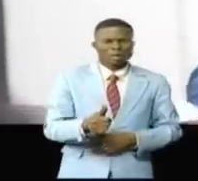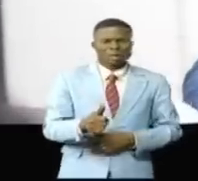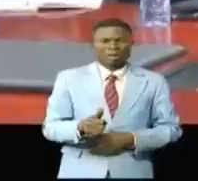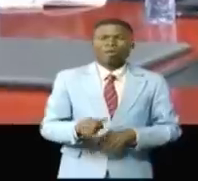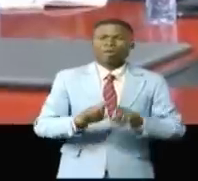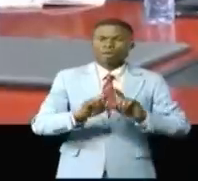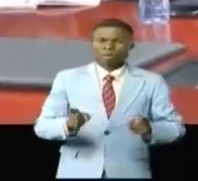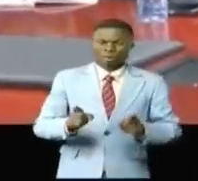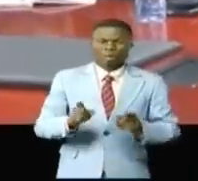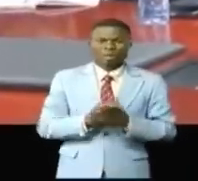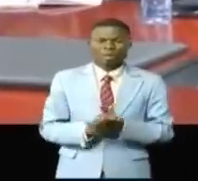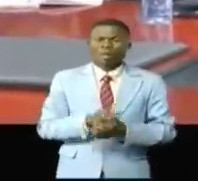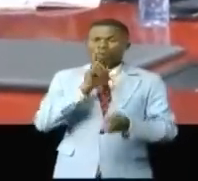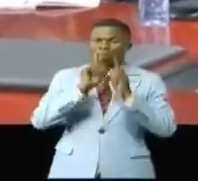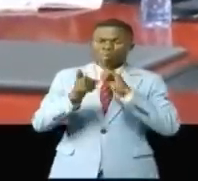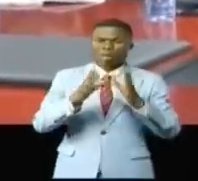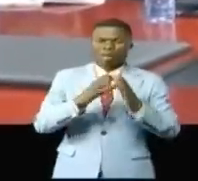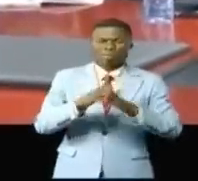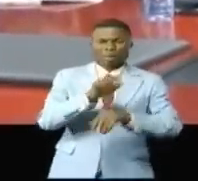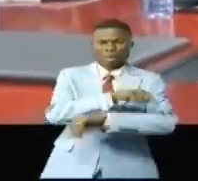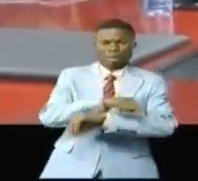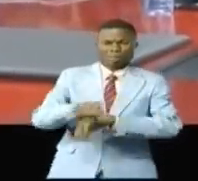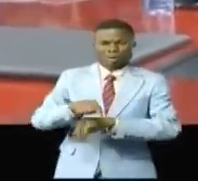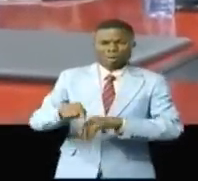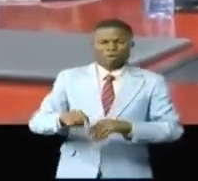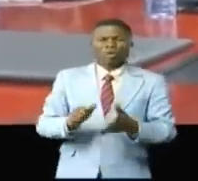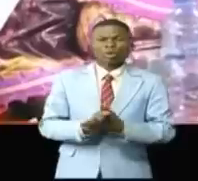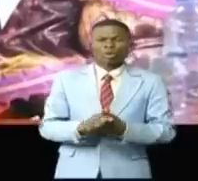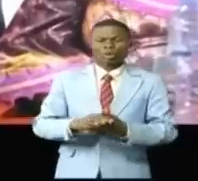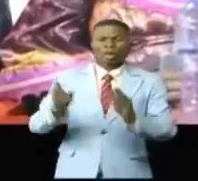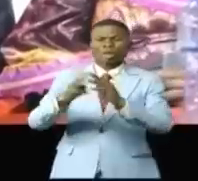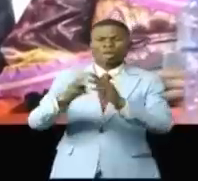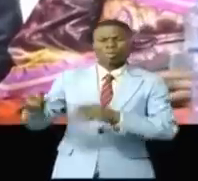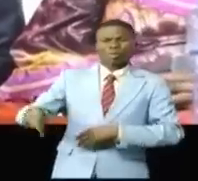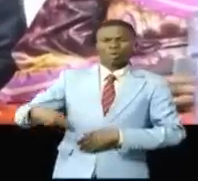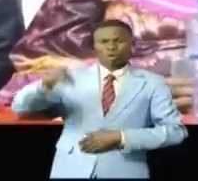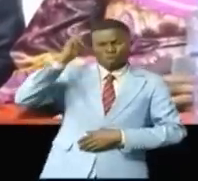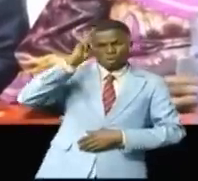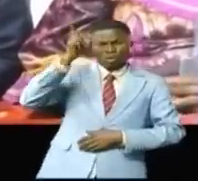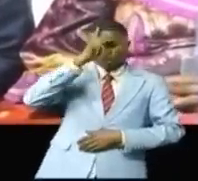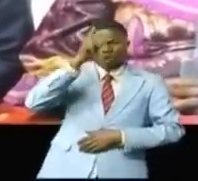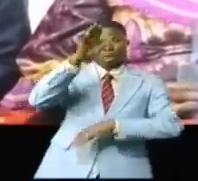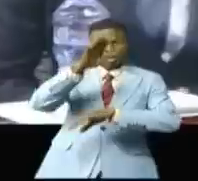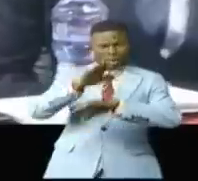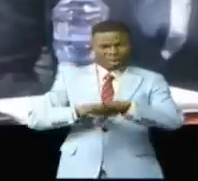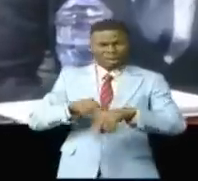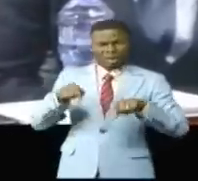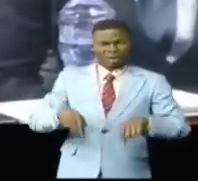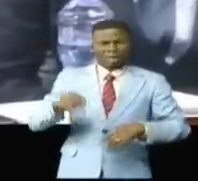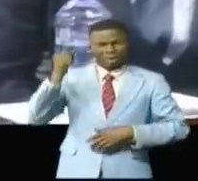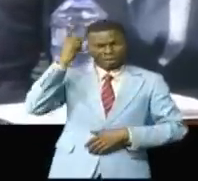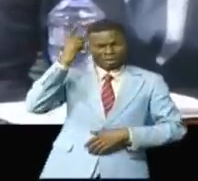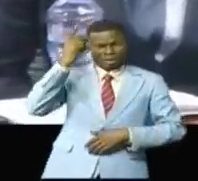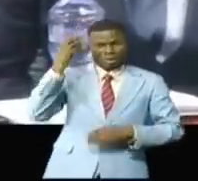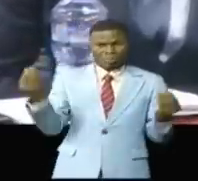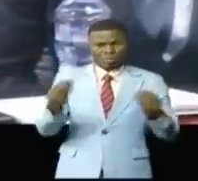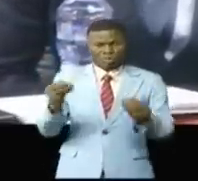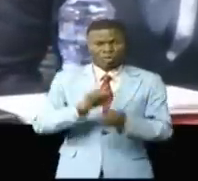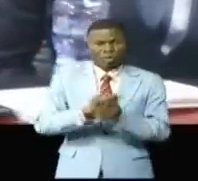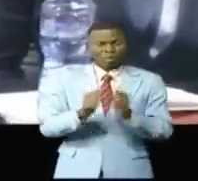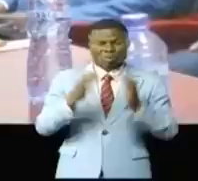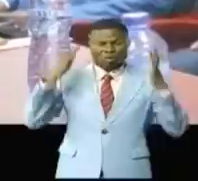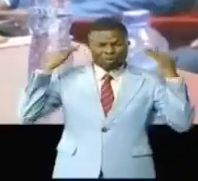provinciaux. Lors de son échange avec le bureau de l'organe délibérant du Haut-Katanga, qu'il a convoqué à Kinshasa de suite d'une